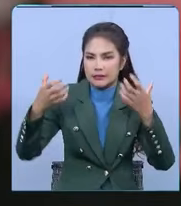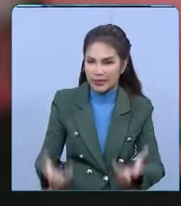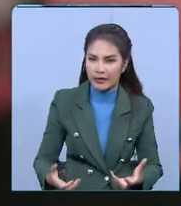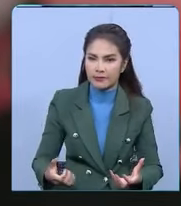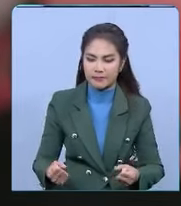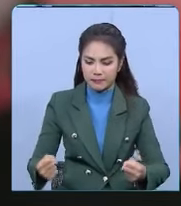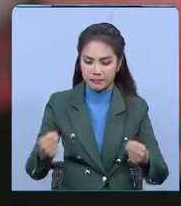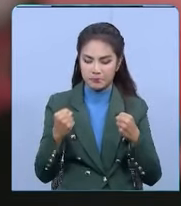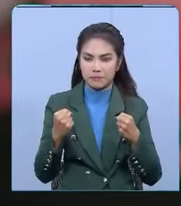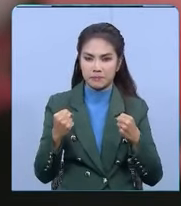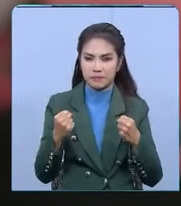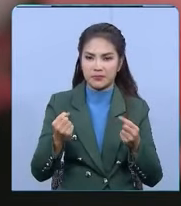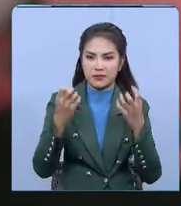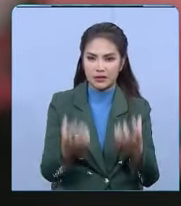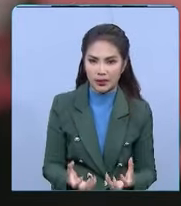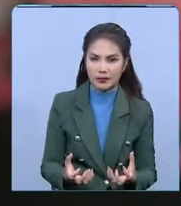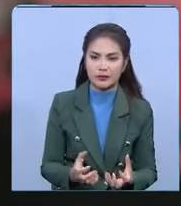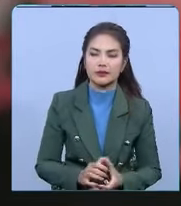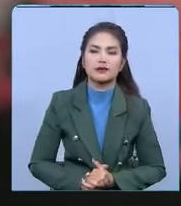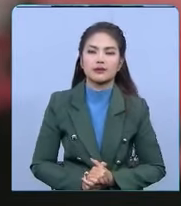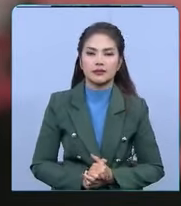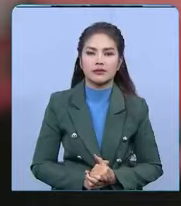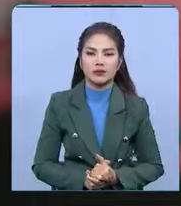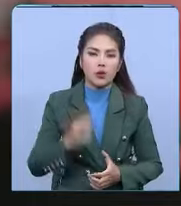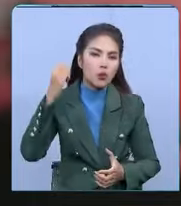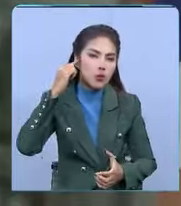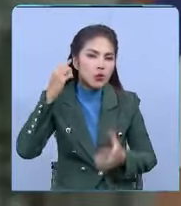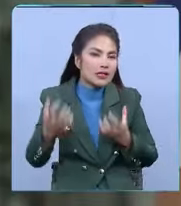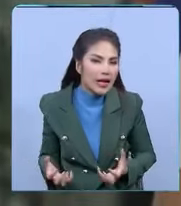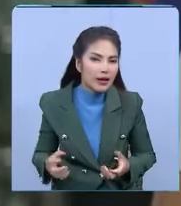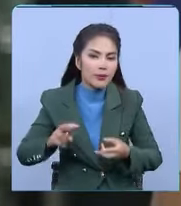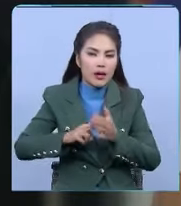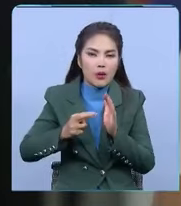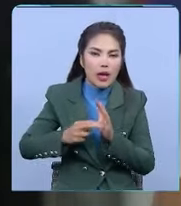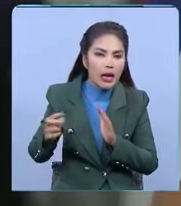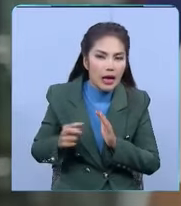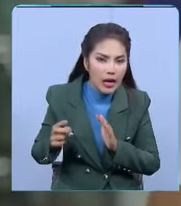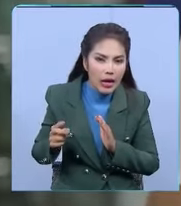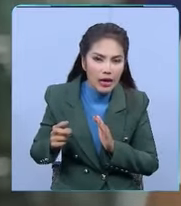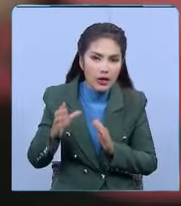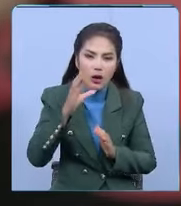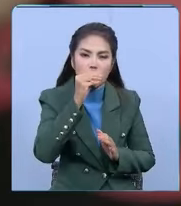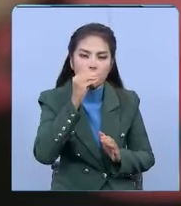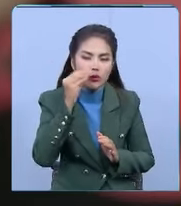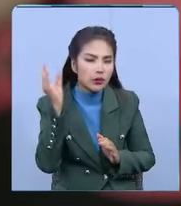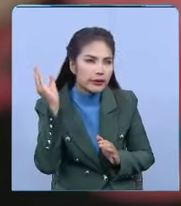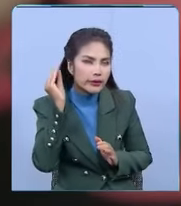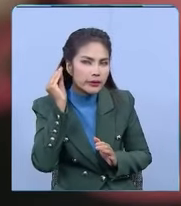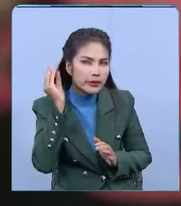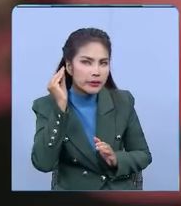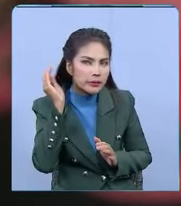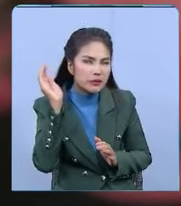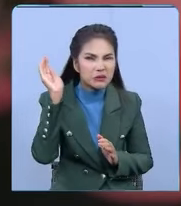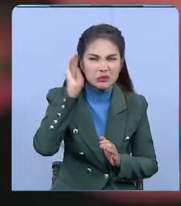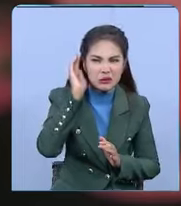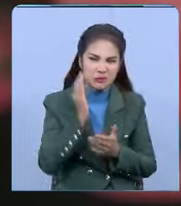ของผมเนี่ยผมหนักแน่นแล้วหูหนักนะครับคือใครจะมาพูดอะไรก็ผมจะเชื่อครึ่งไม่เชื่อ